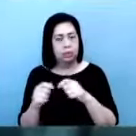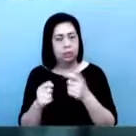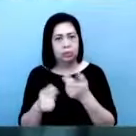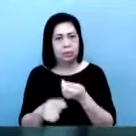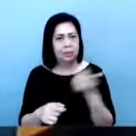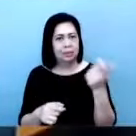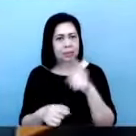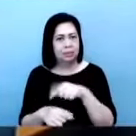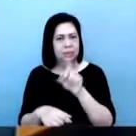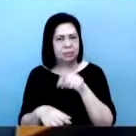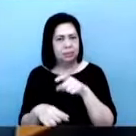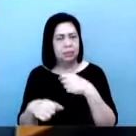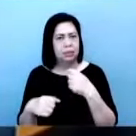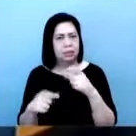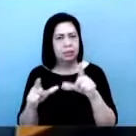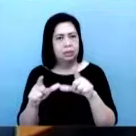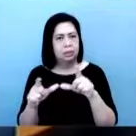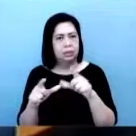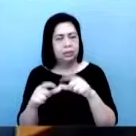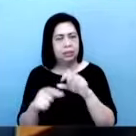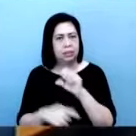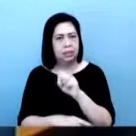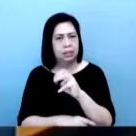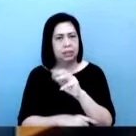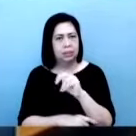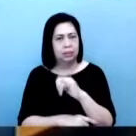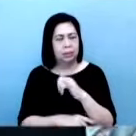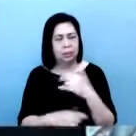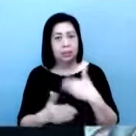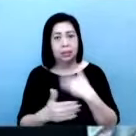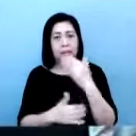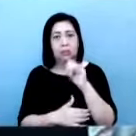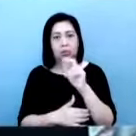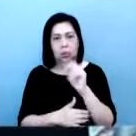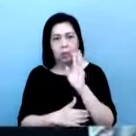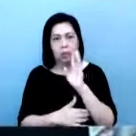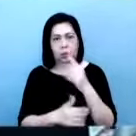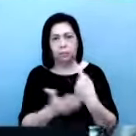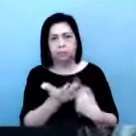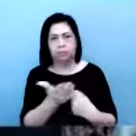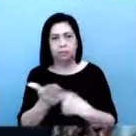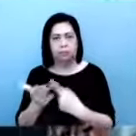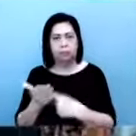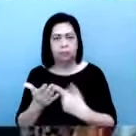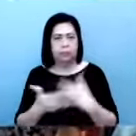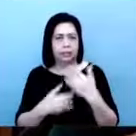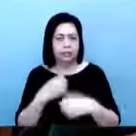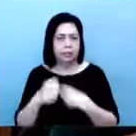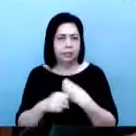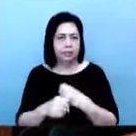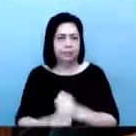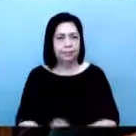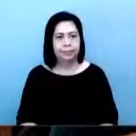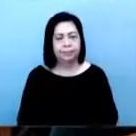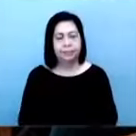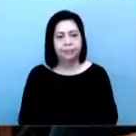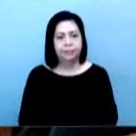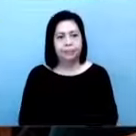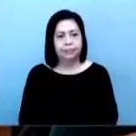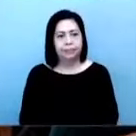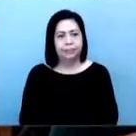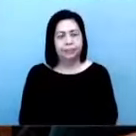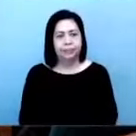smni Nakatakda itong dingi ng camera sa Enero ng susunod na taon nagbabalita mula sa frontline ryel